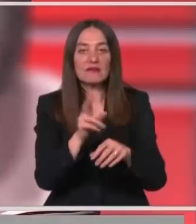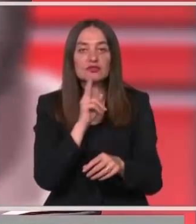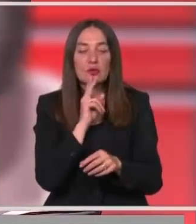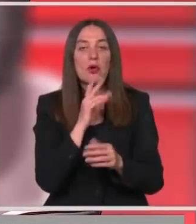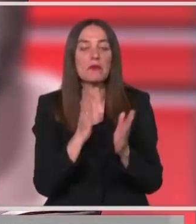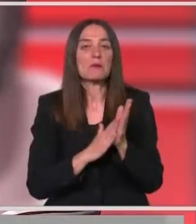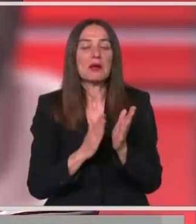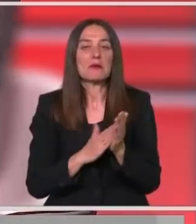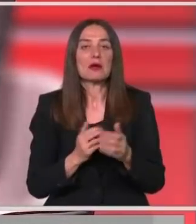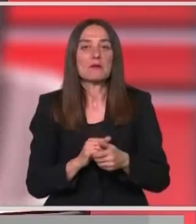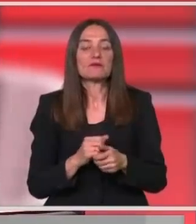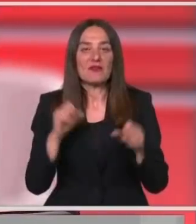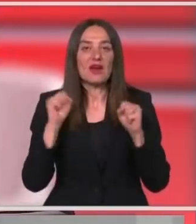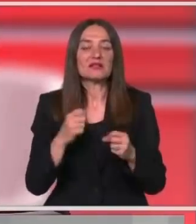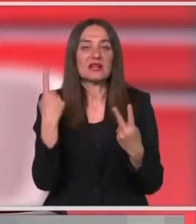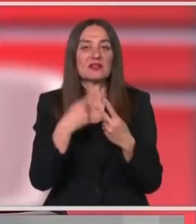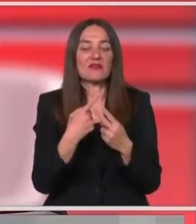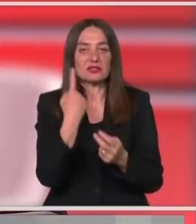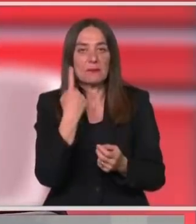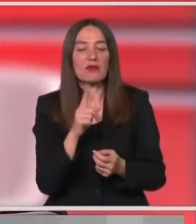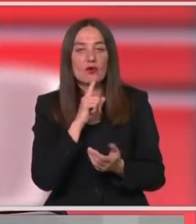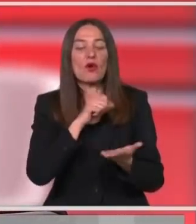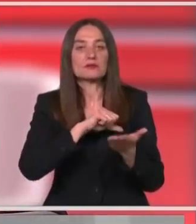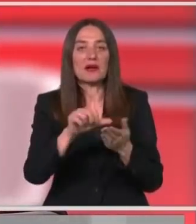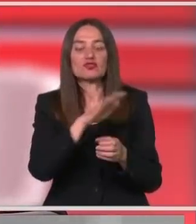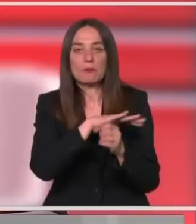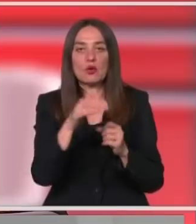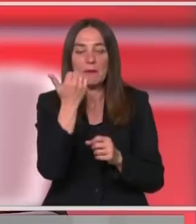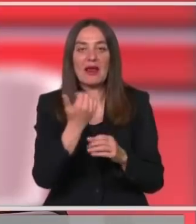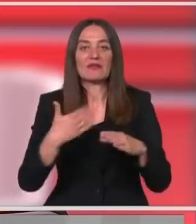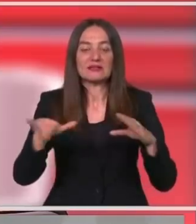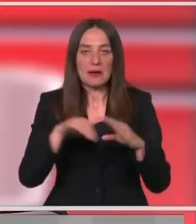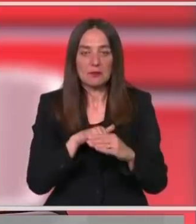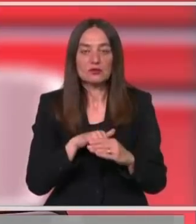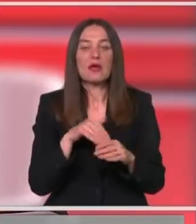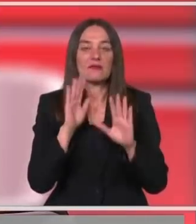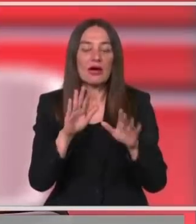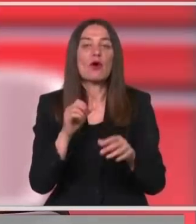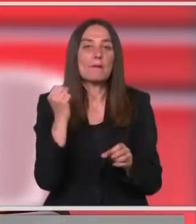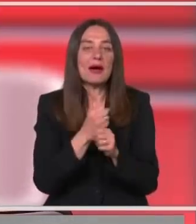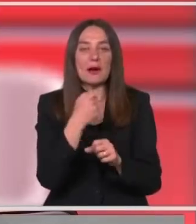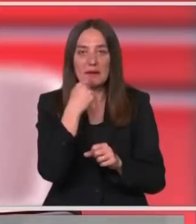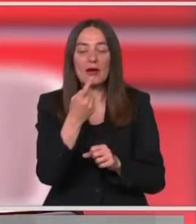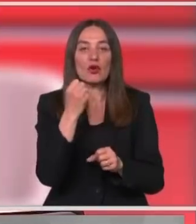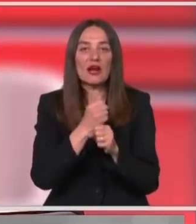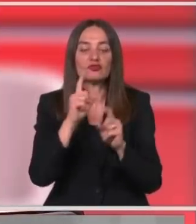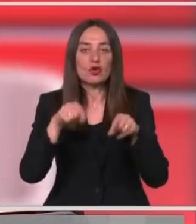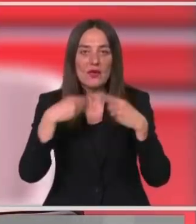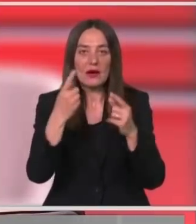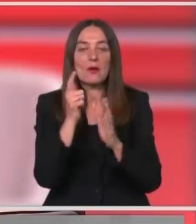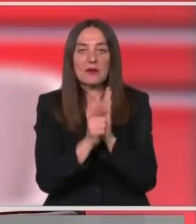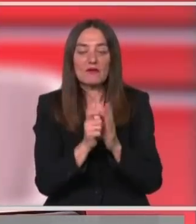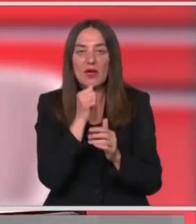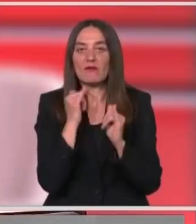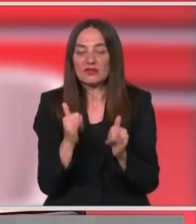je, recimo, vlasnik televizije Prva, koji isplaćuje pune plate zaposlenima, tako je bar rekao da će raditi i u narednom periodu, i